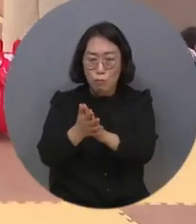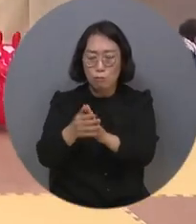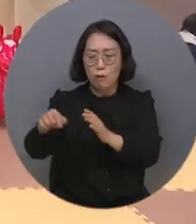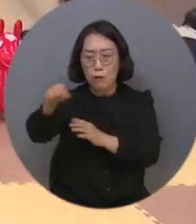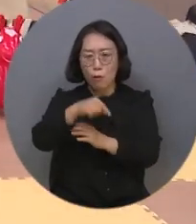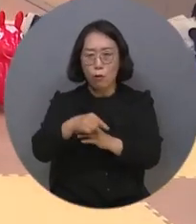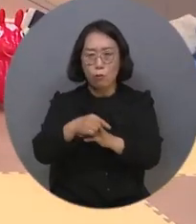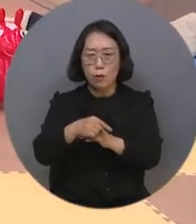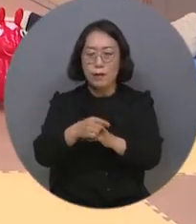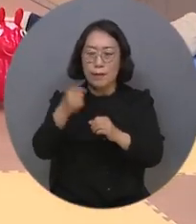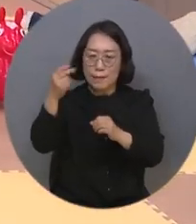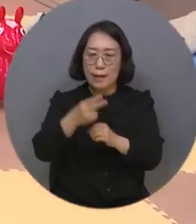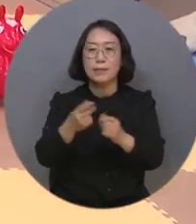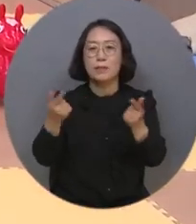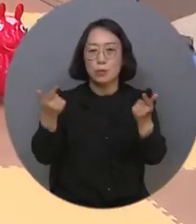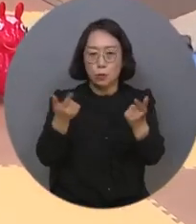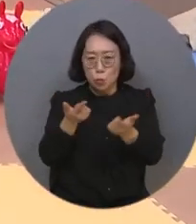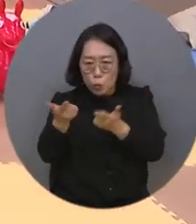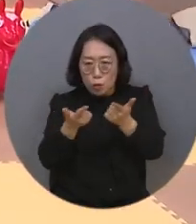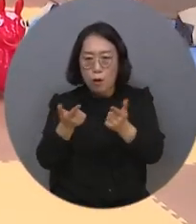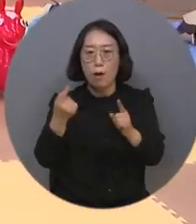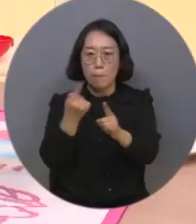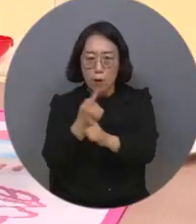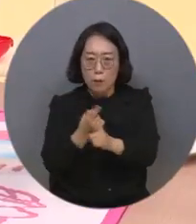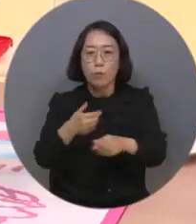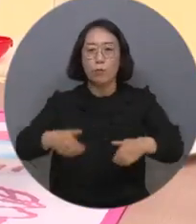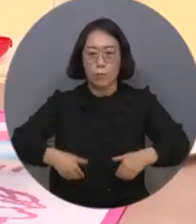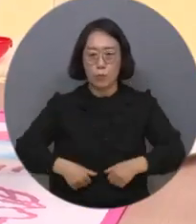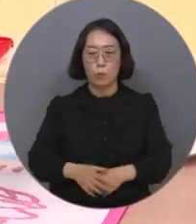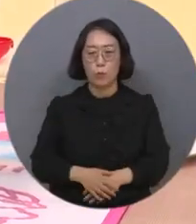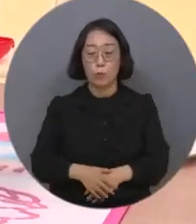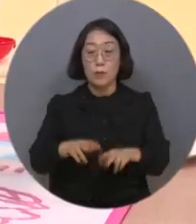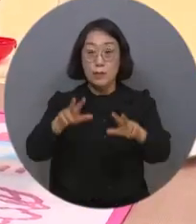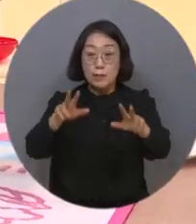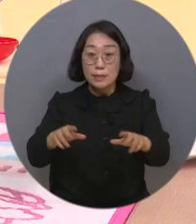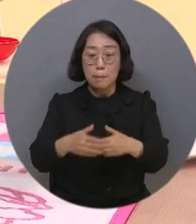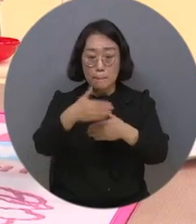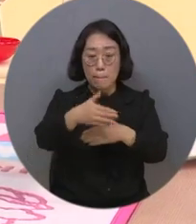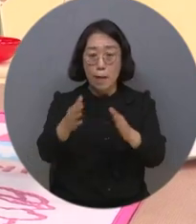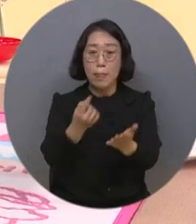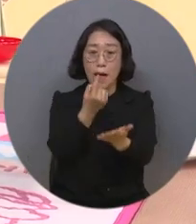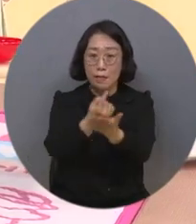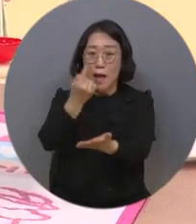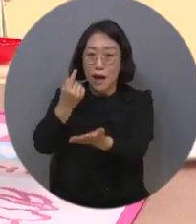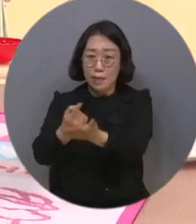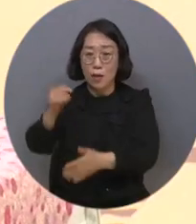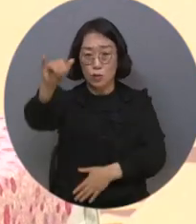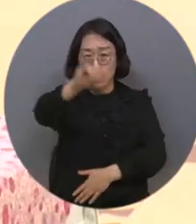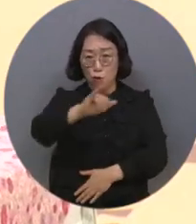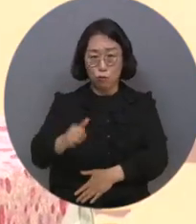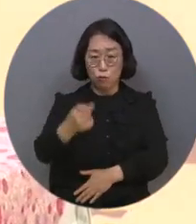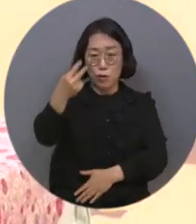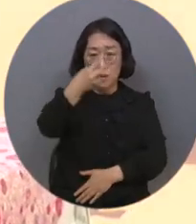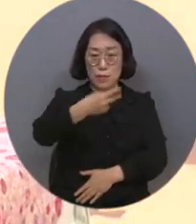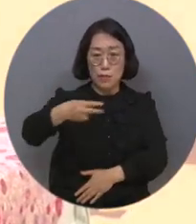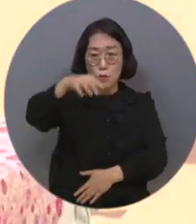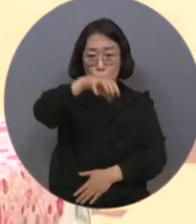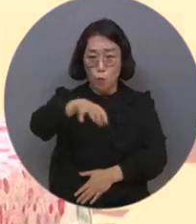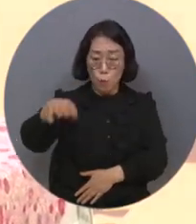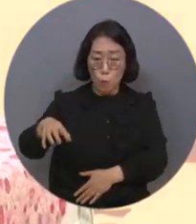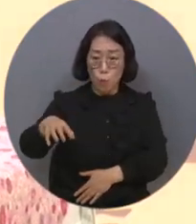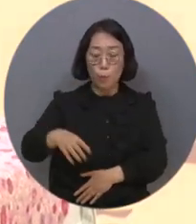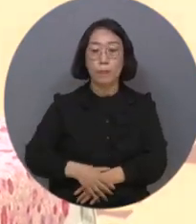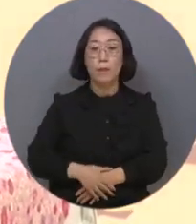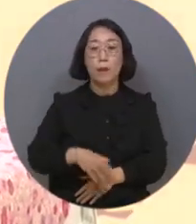구조조정이 불가피할 것으로 전망되기 때문입니다. 또 현재 하나급 규모인 전국 2천여 곳의 병설 유치원은